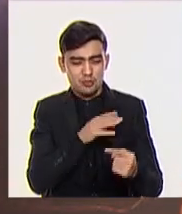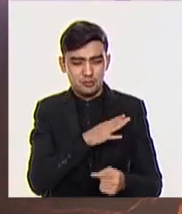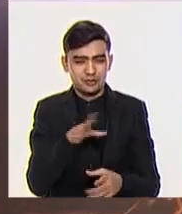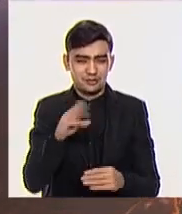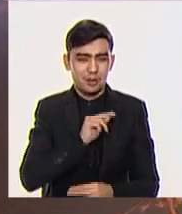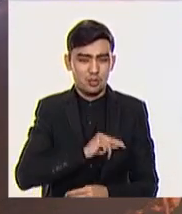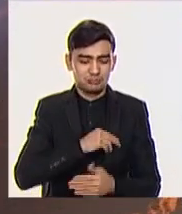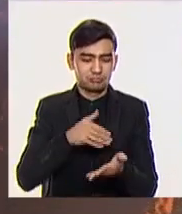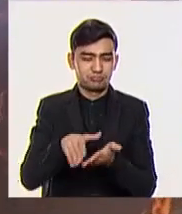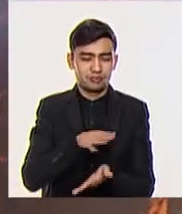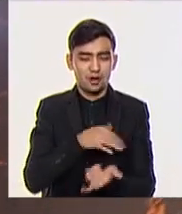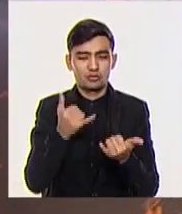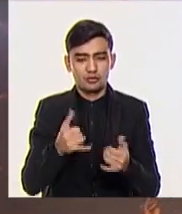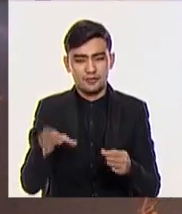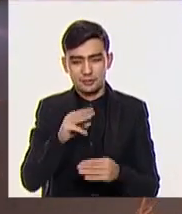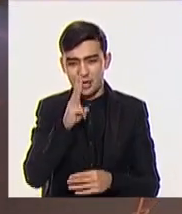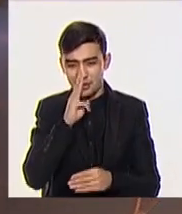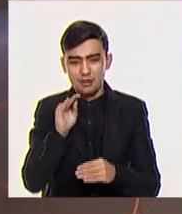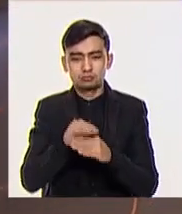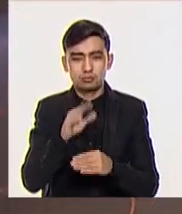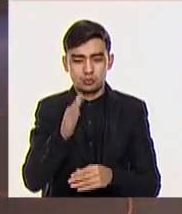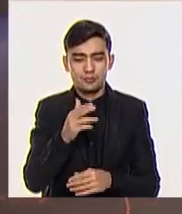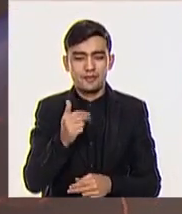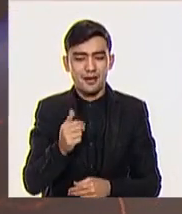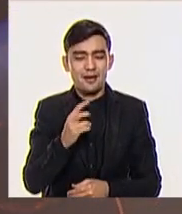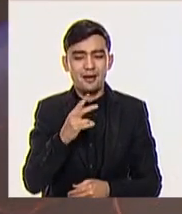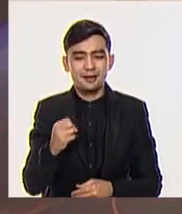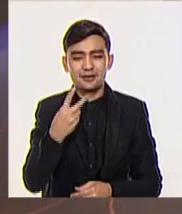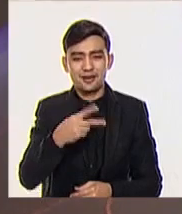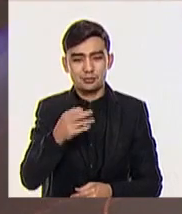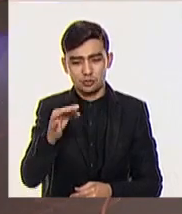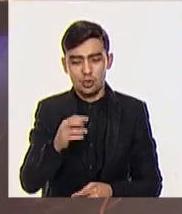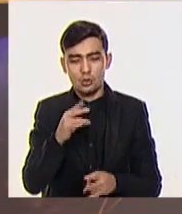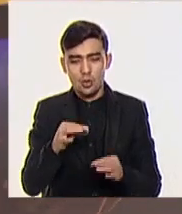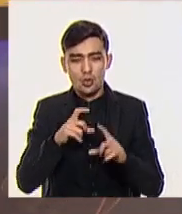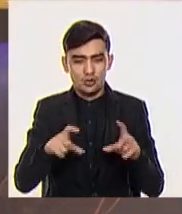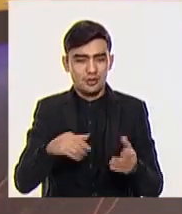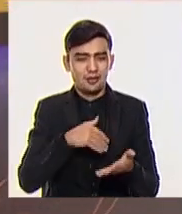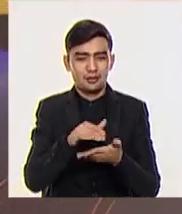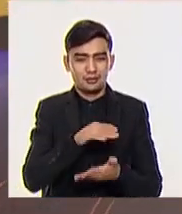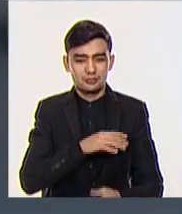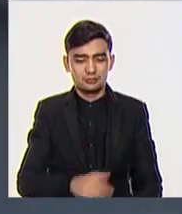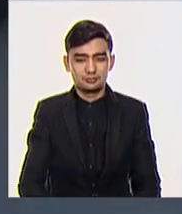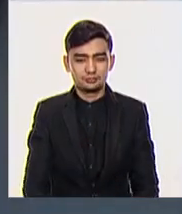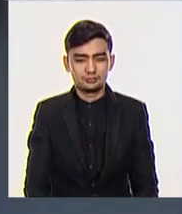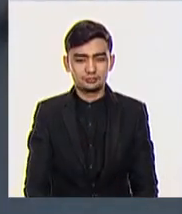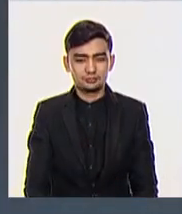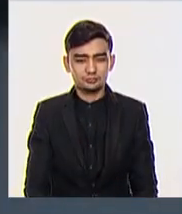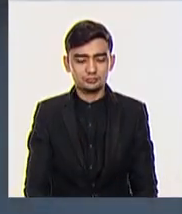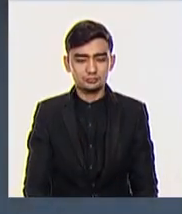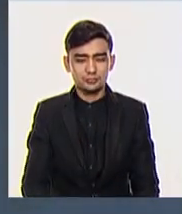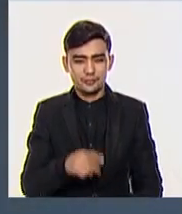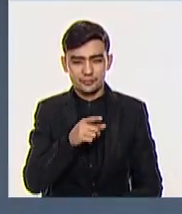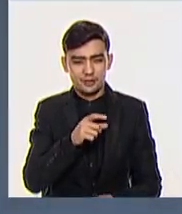вышли на работу. Сегодня им предложили повысить зарплату на 20%, но люди отказались. АО КМК